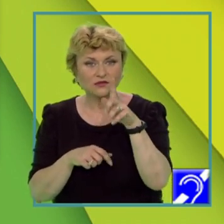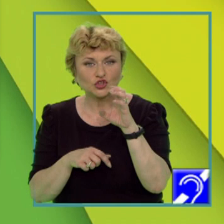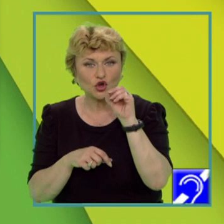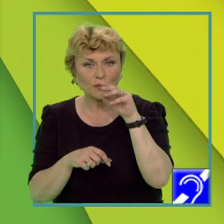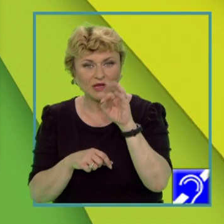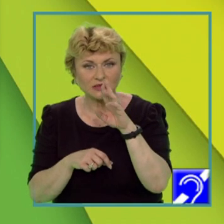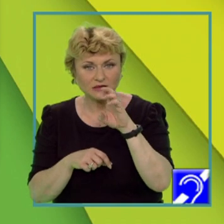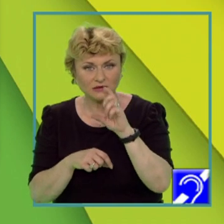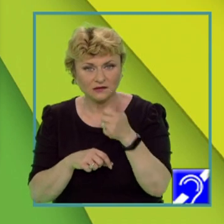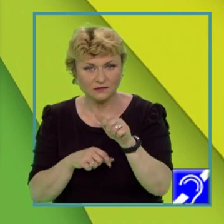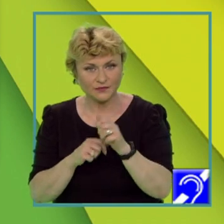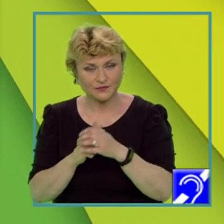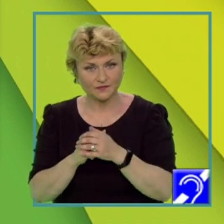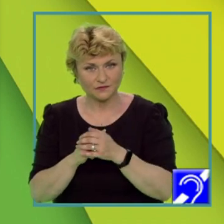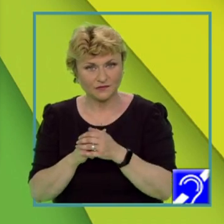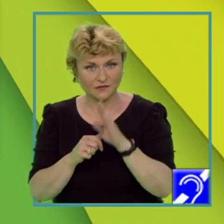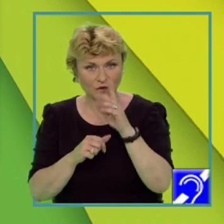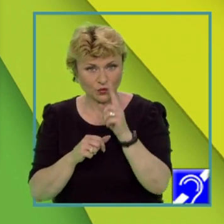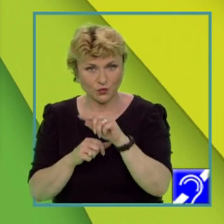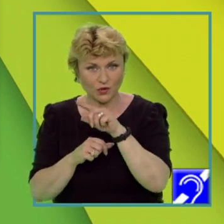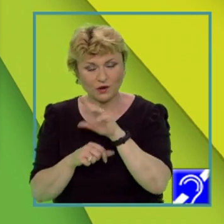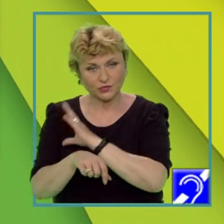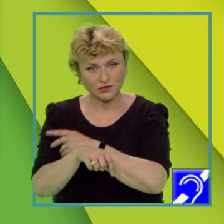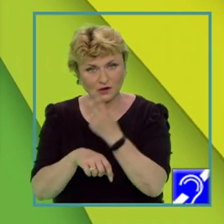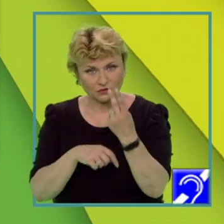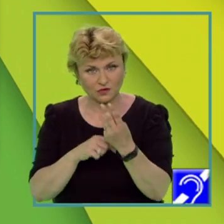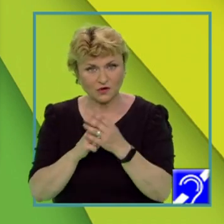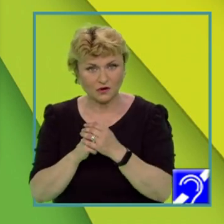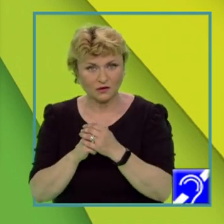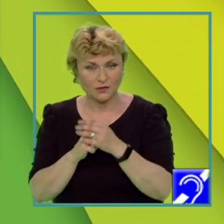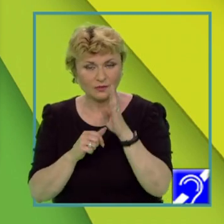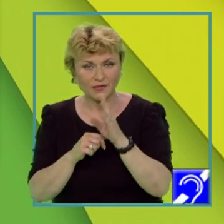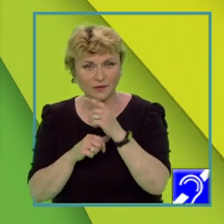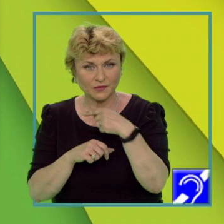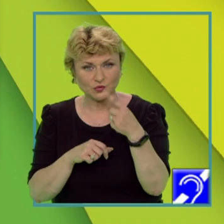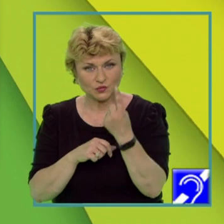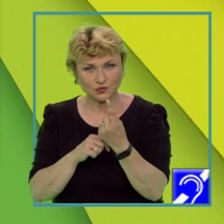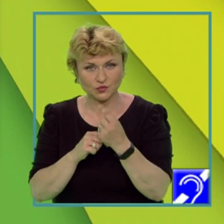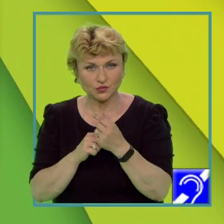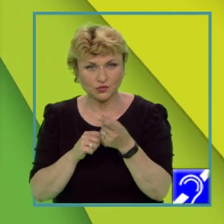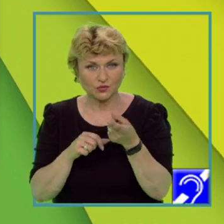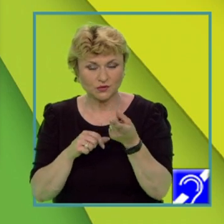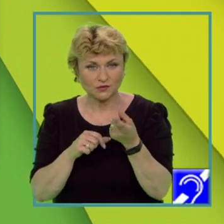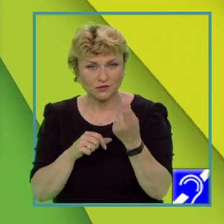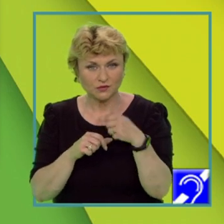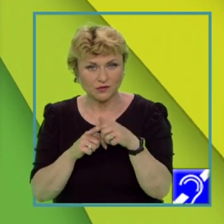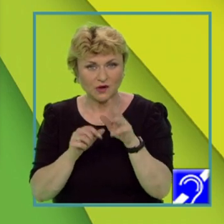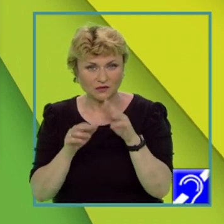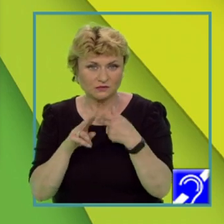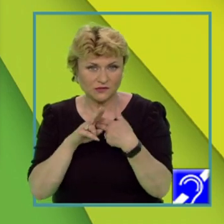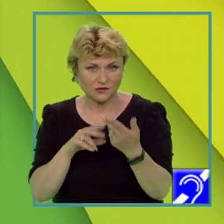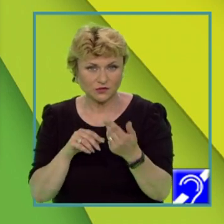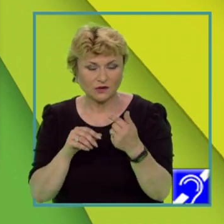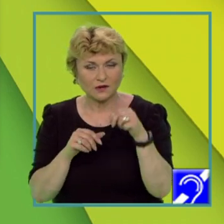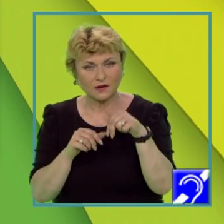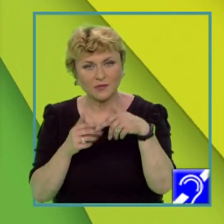loc relația bem la pătrat este egal cu b în minus 1 de înmulțit cu B n plus 1 oricare natural n